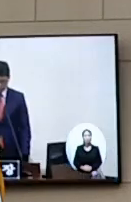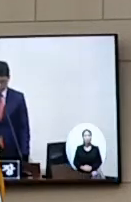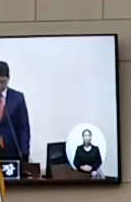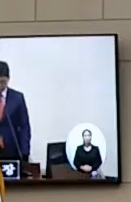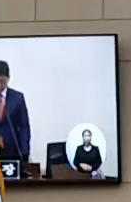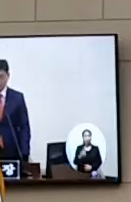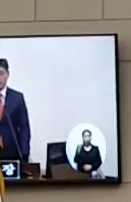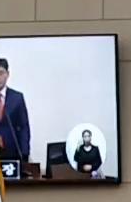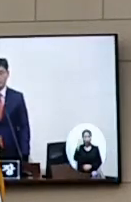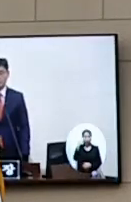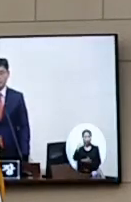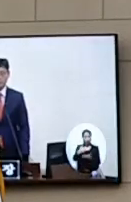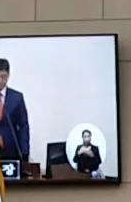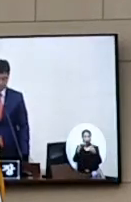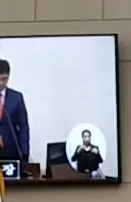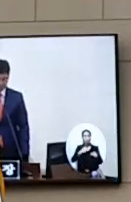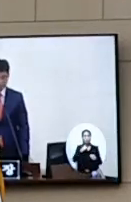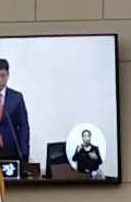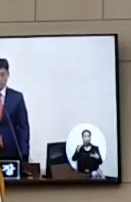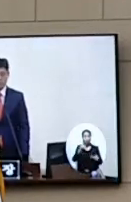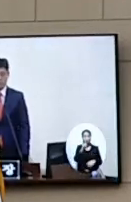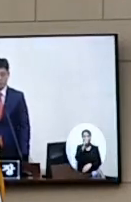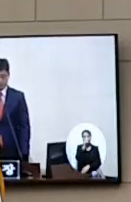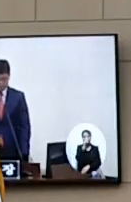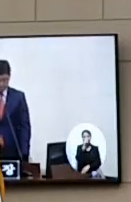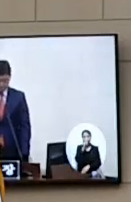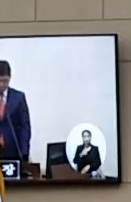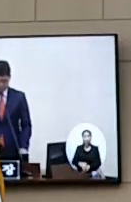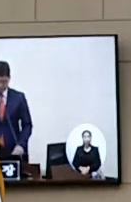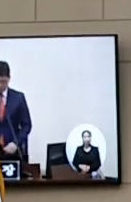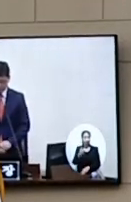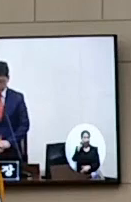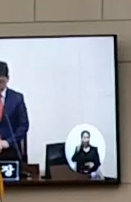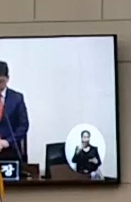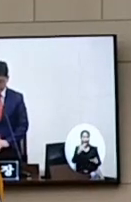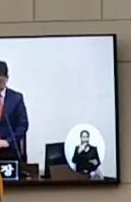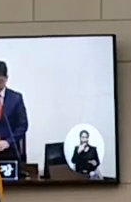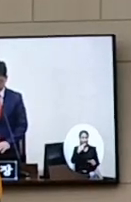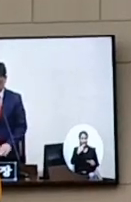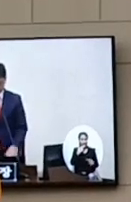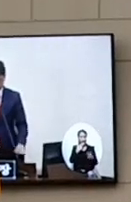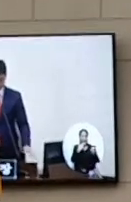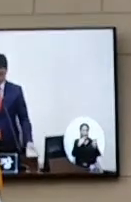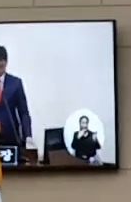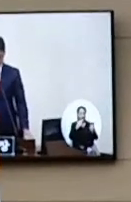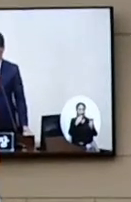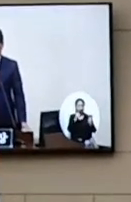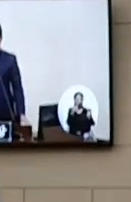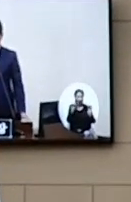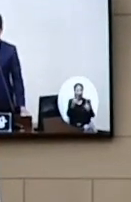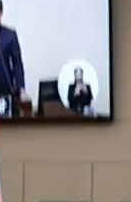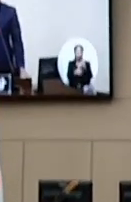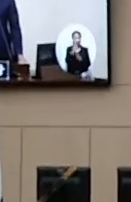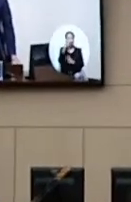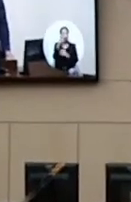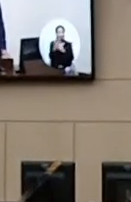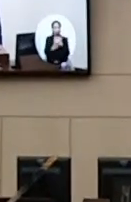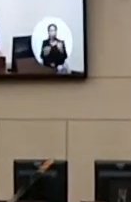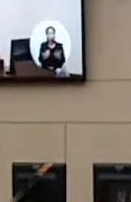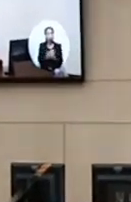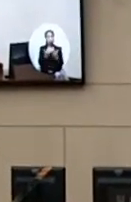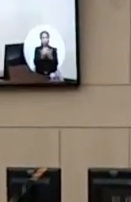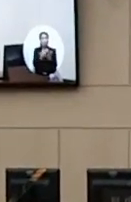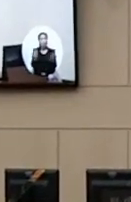권한권을 원한대로 가격 보장한 데 없으십니까? 이가 없으므로 의사협정 제24항 안동시